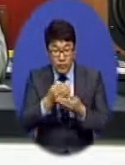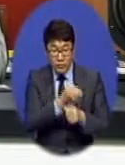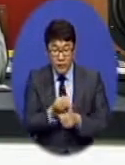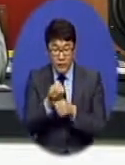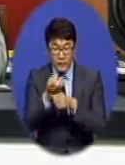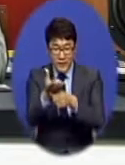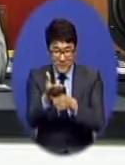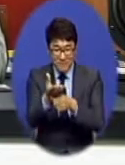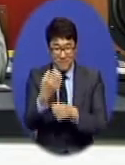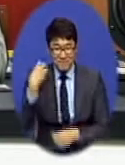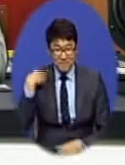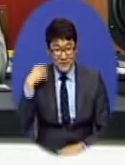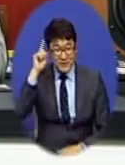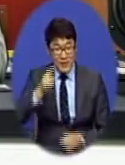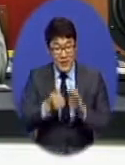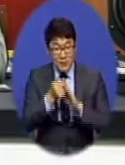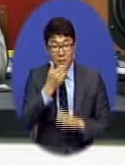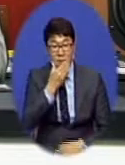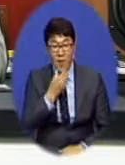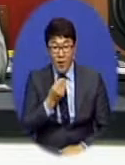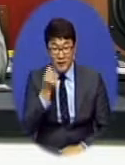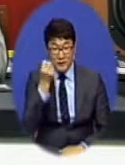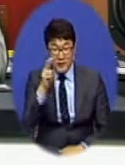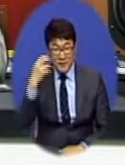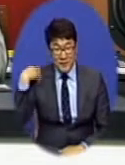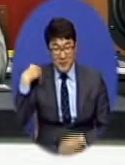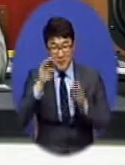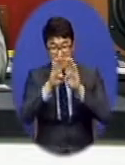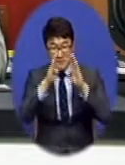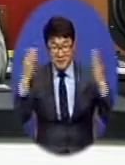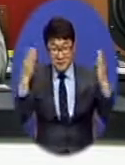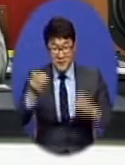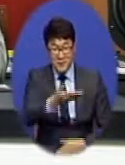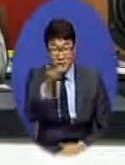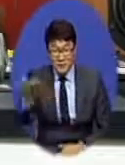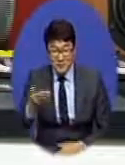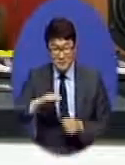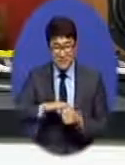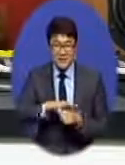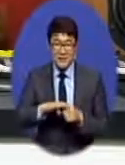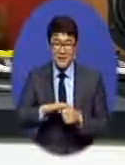손길을 전달해드리겠습니다. 내일의 희망복지 WBC 복지TV가 열어가겠습니다. 시청자 여러분